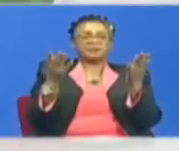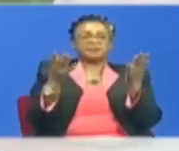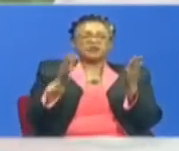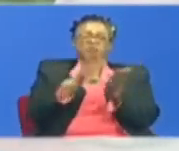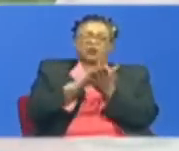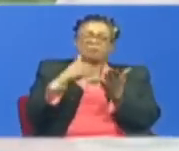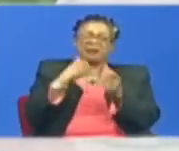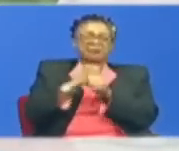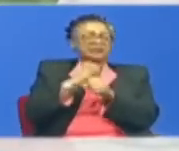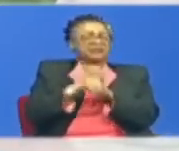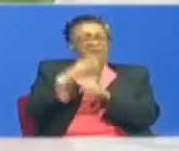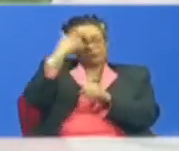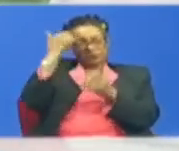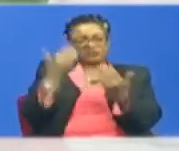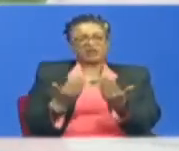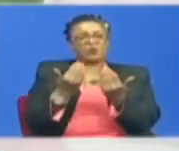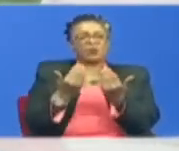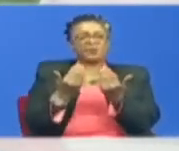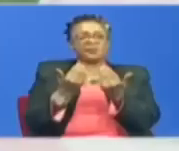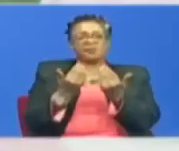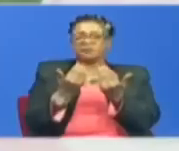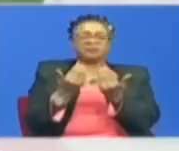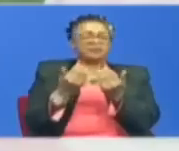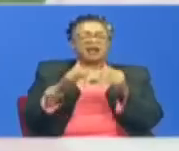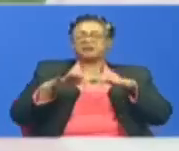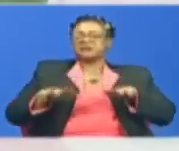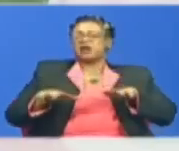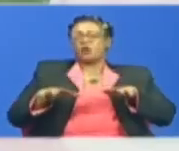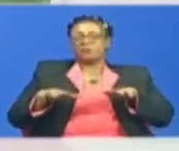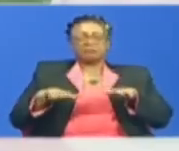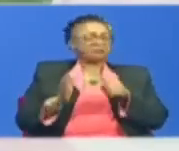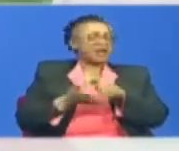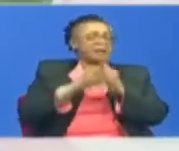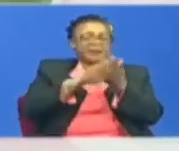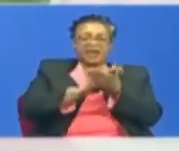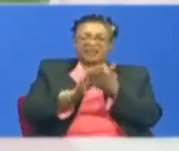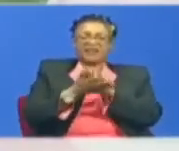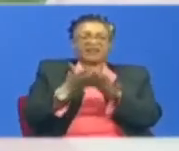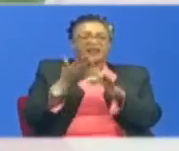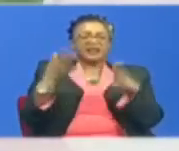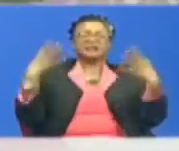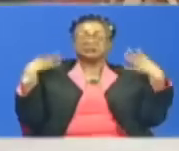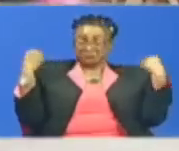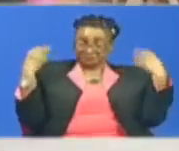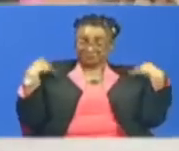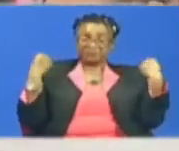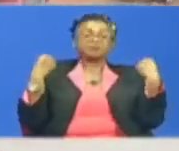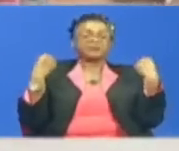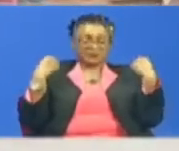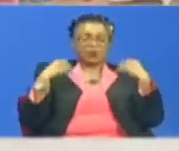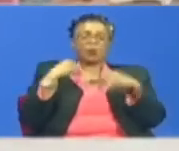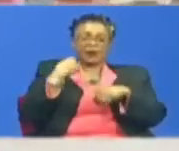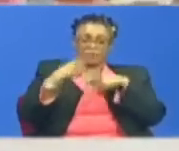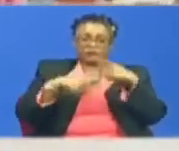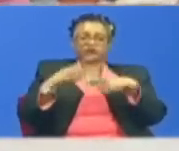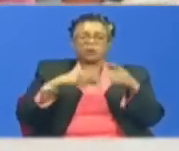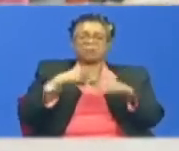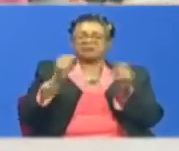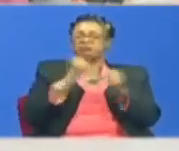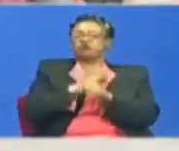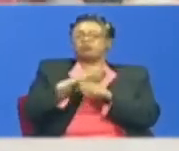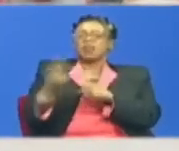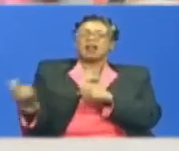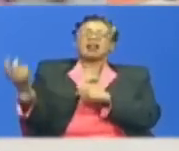sababu sasa hii kukaa pia haisaidi na ijapokuwa ile mazoezi yenye tutatumiwa na team tunafanya so unajua uwezi fanya the whole